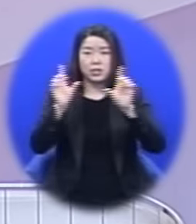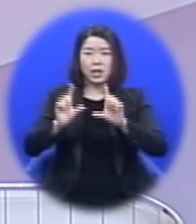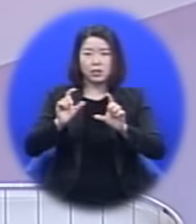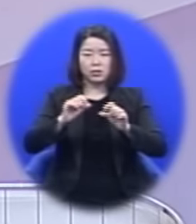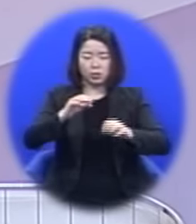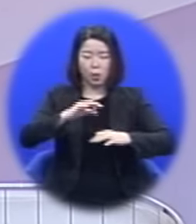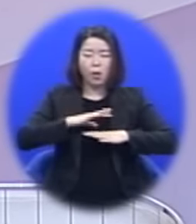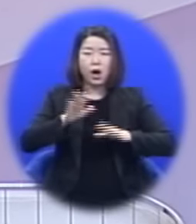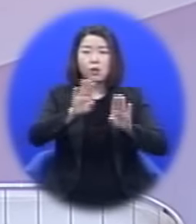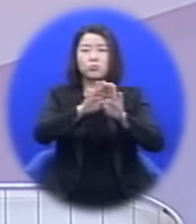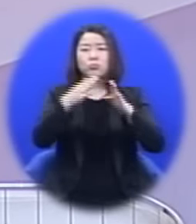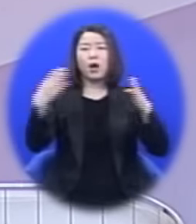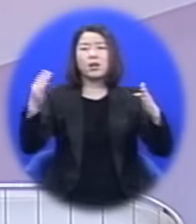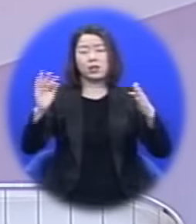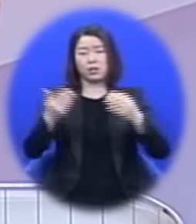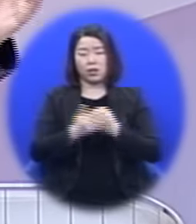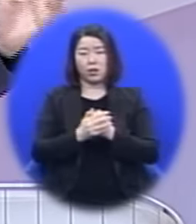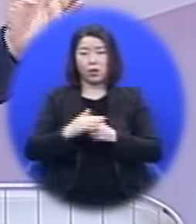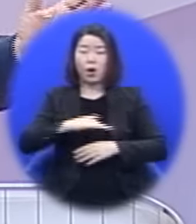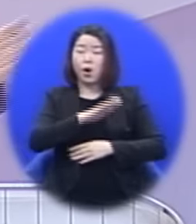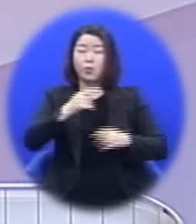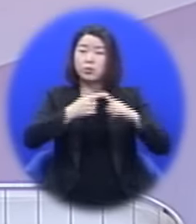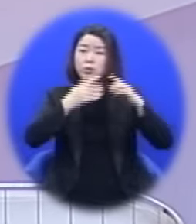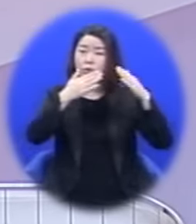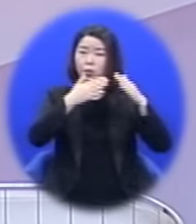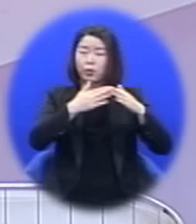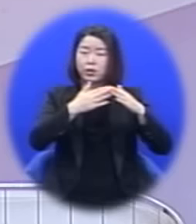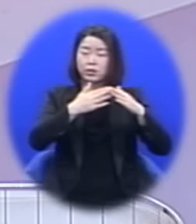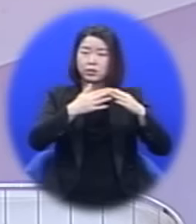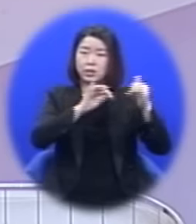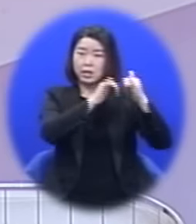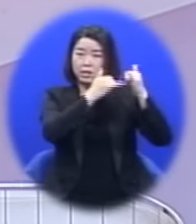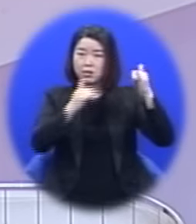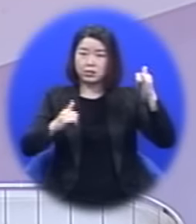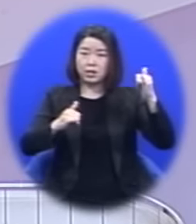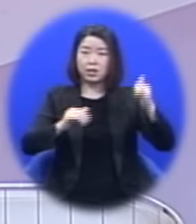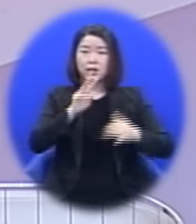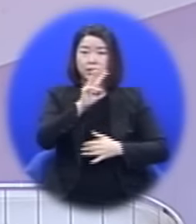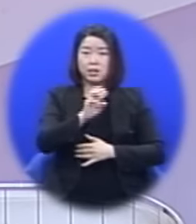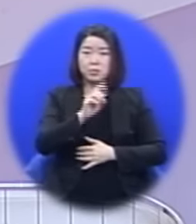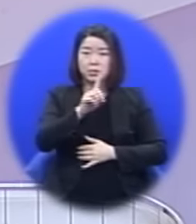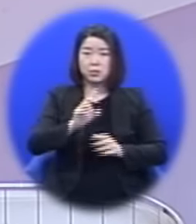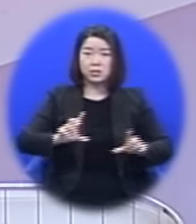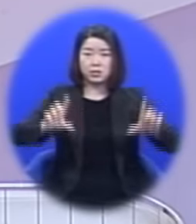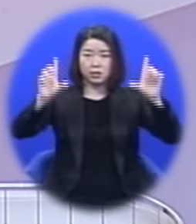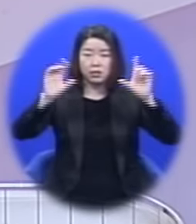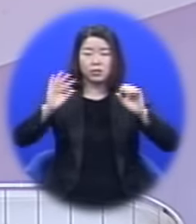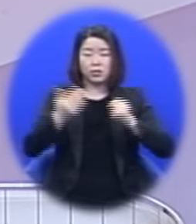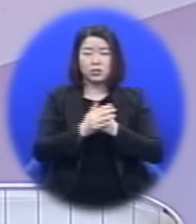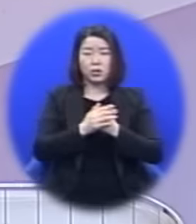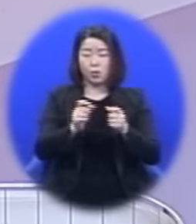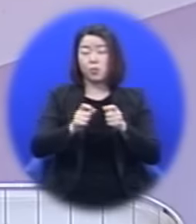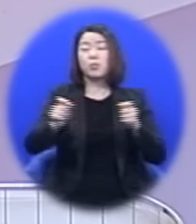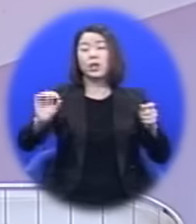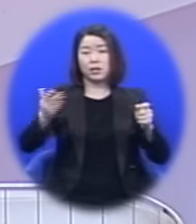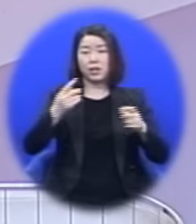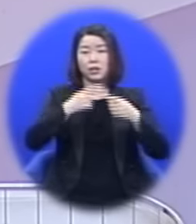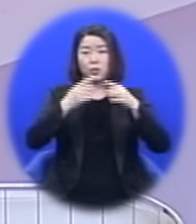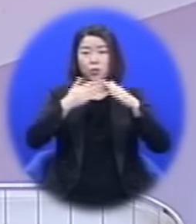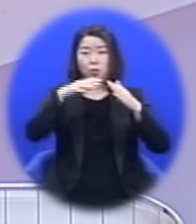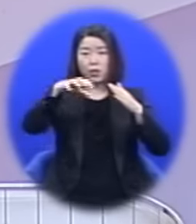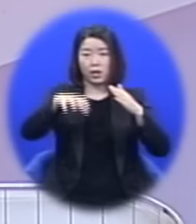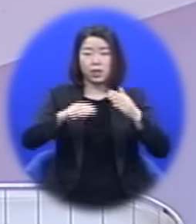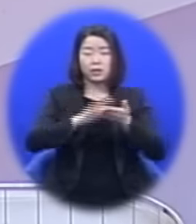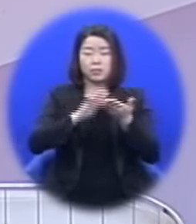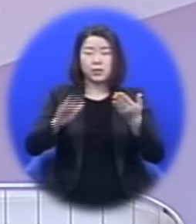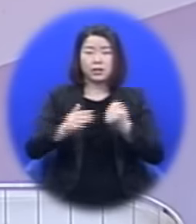것입니다. 저희 교회는 역사가 32년 됐습니다. 꽤 오래된 역사의 교회입니다.